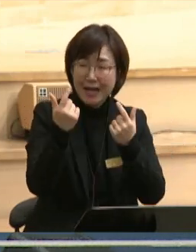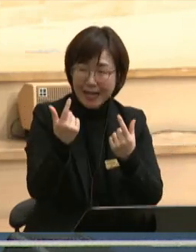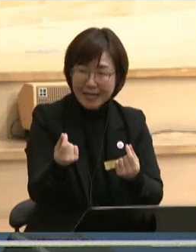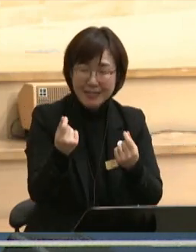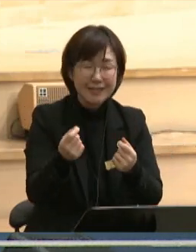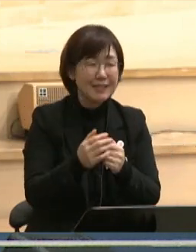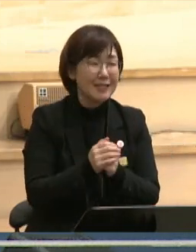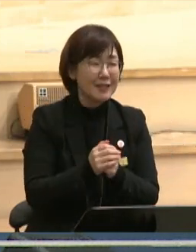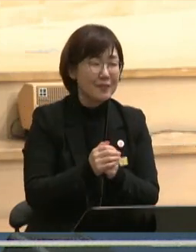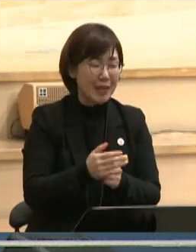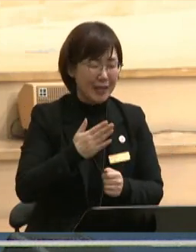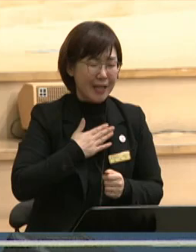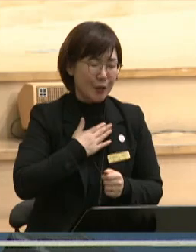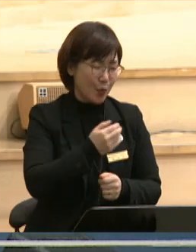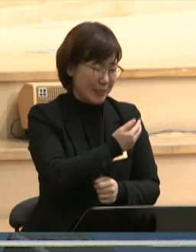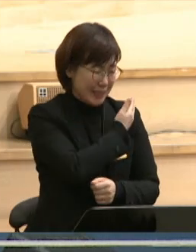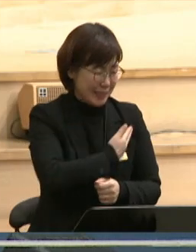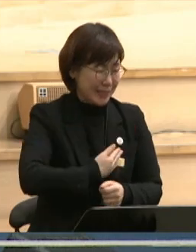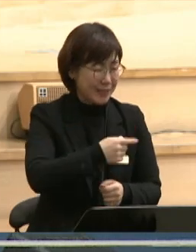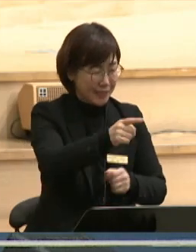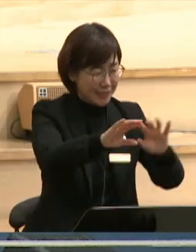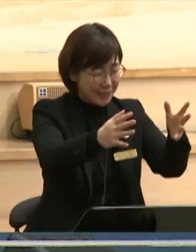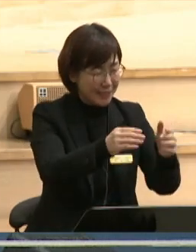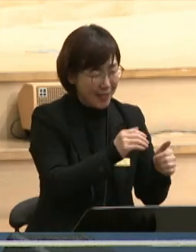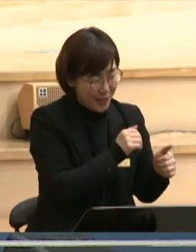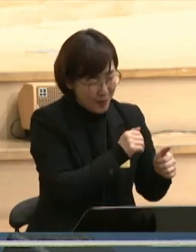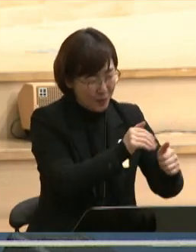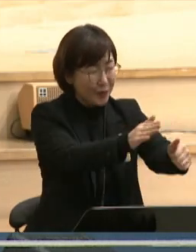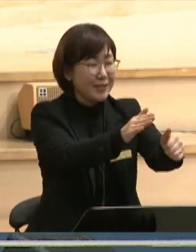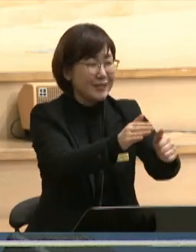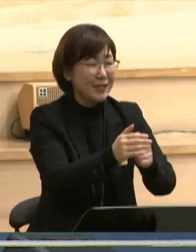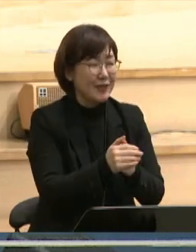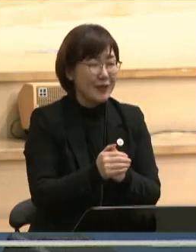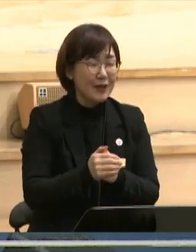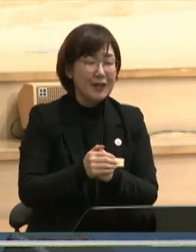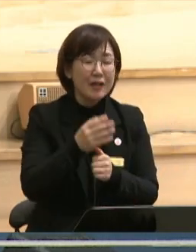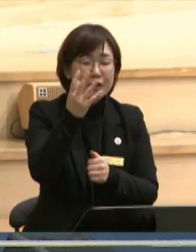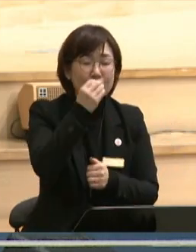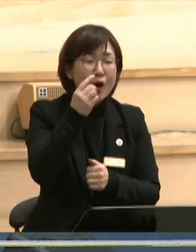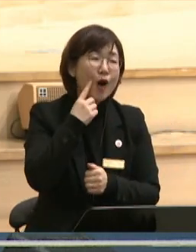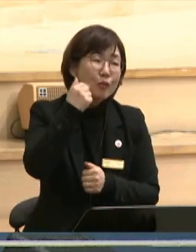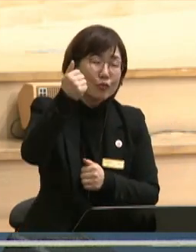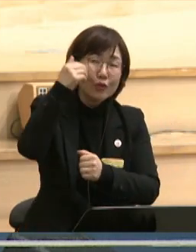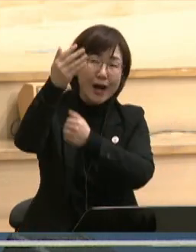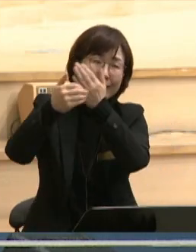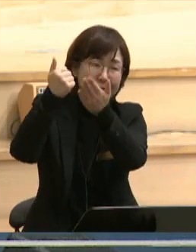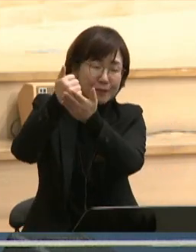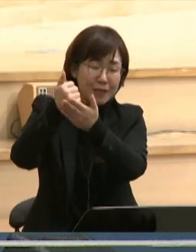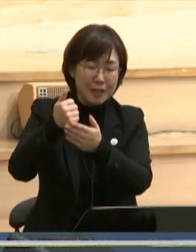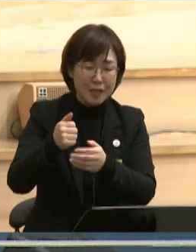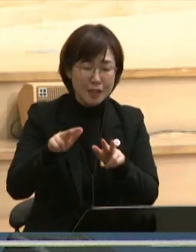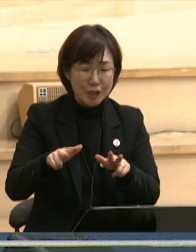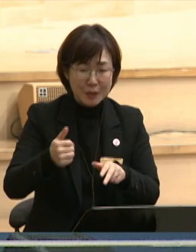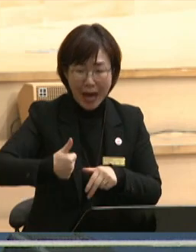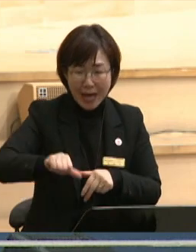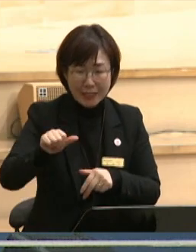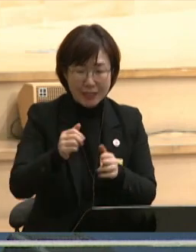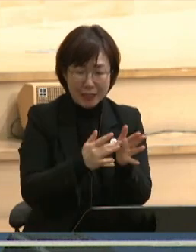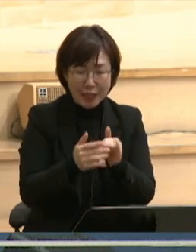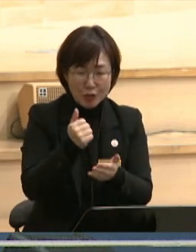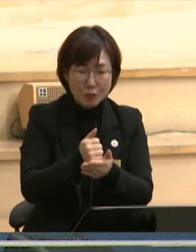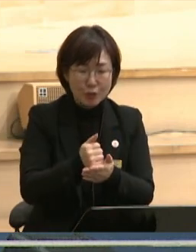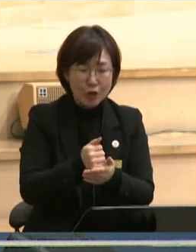그들을 세상에 보내고 성부 하나님을 예수님을 어디에 보냈다고요